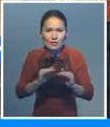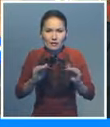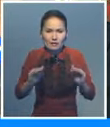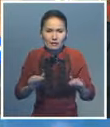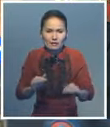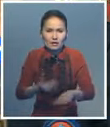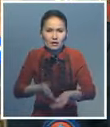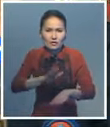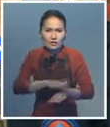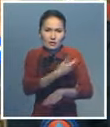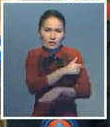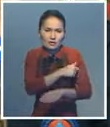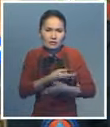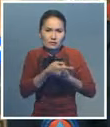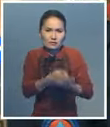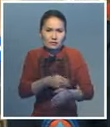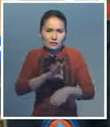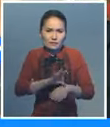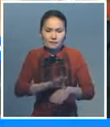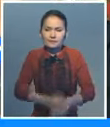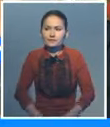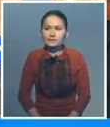Бізді қатты алаңдатып отырғаны бұл